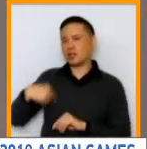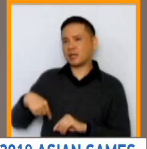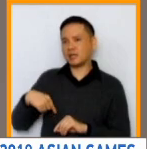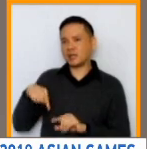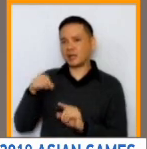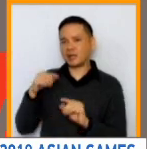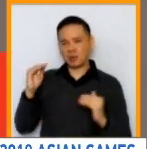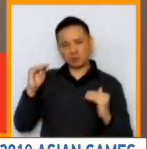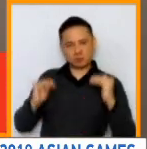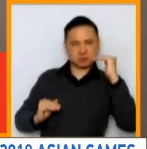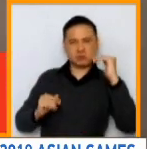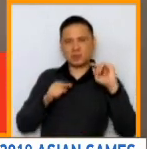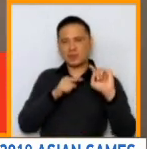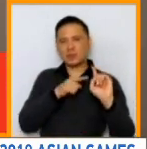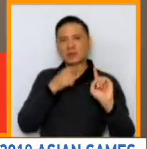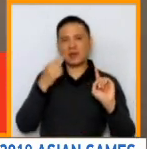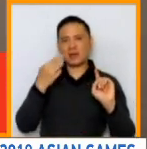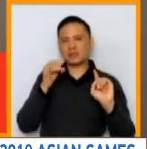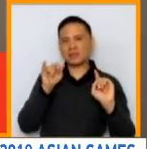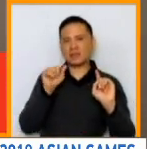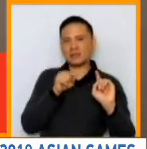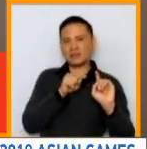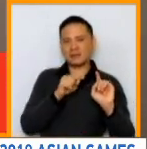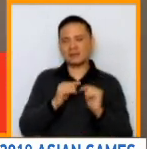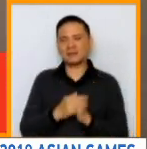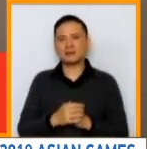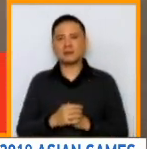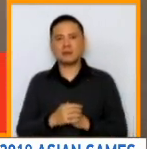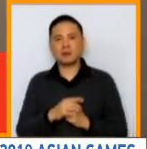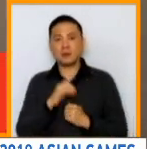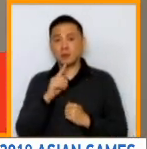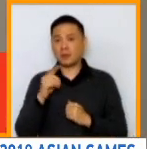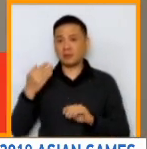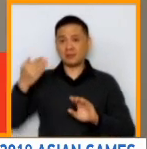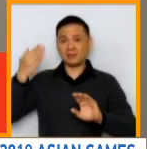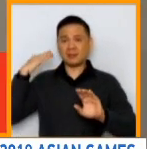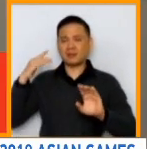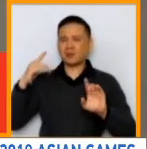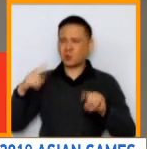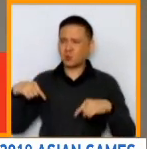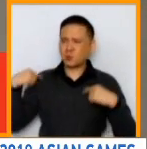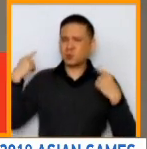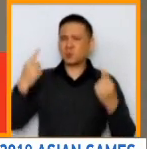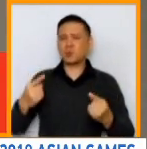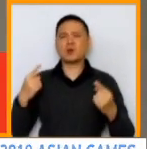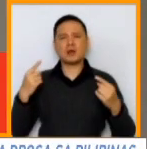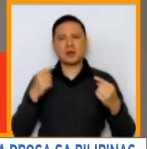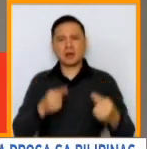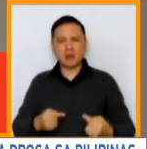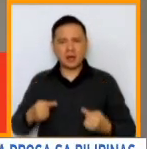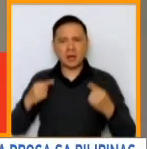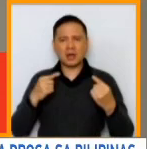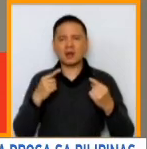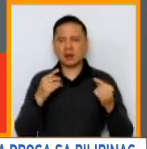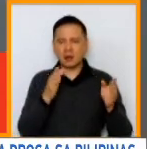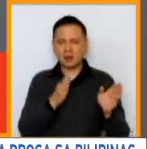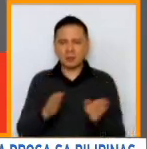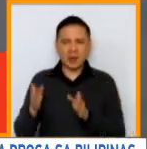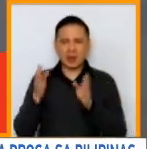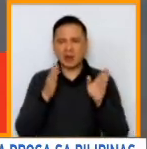Bago makamit ang tagumpay, dumaan muna sa hirap si Hidilyn lalo na sa kanyang naging paghahanda para sa Tokyo